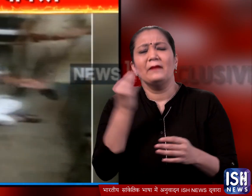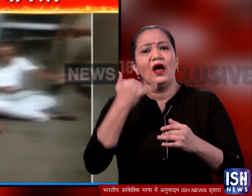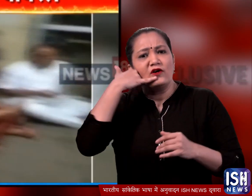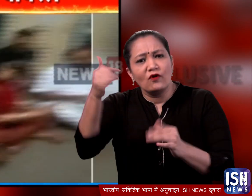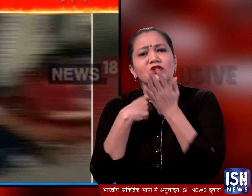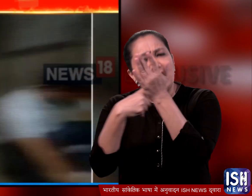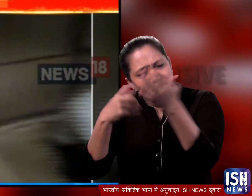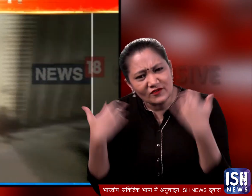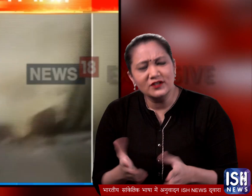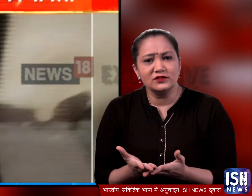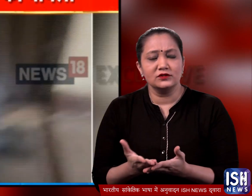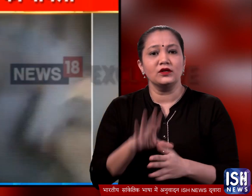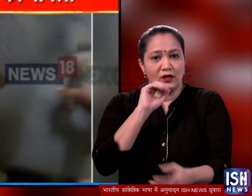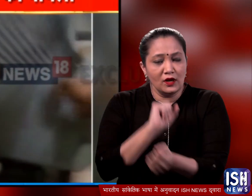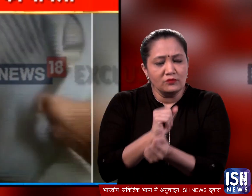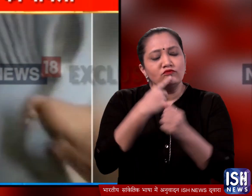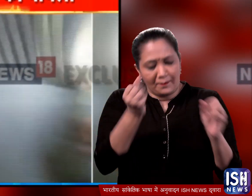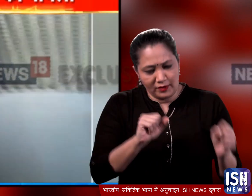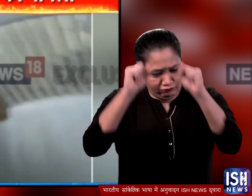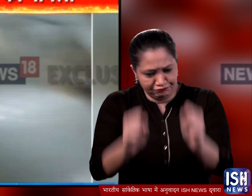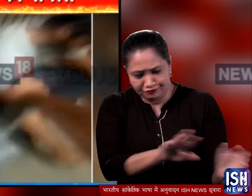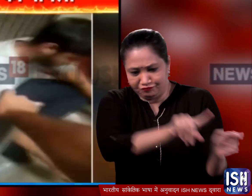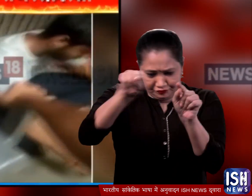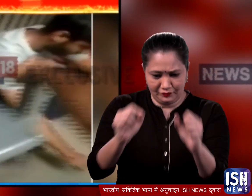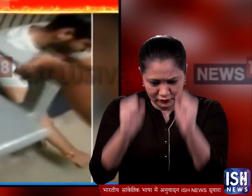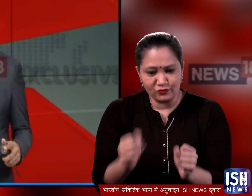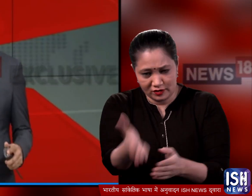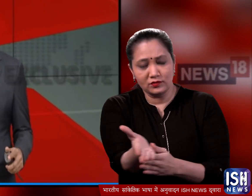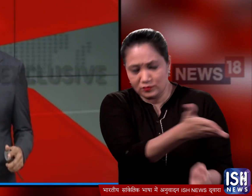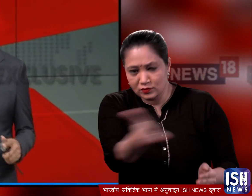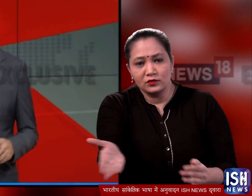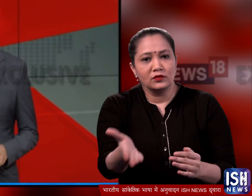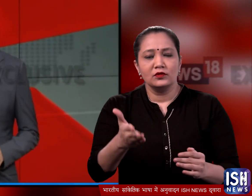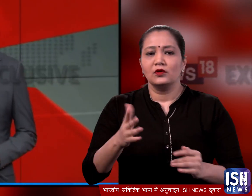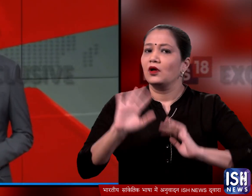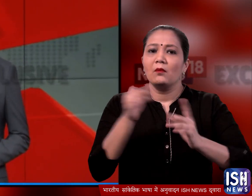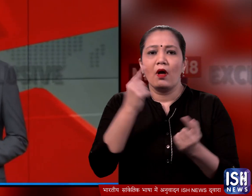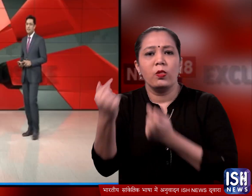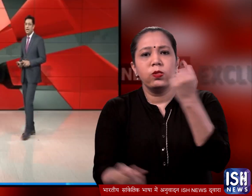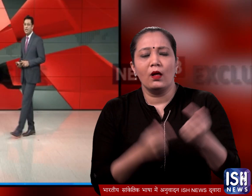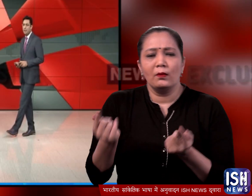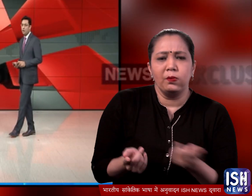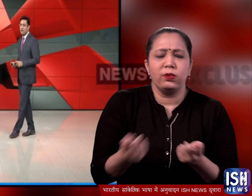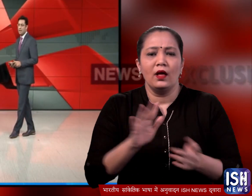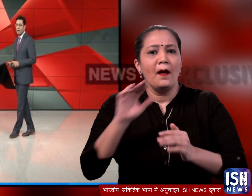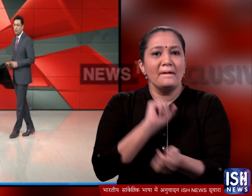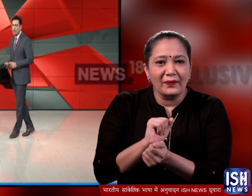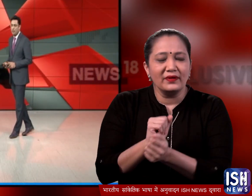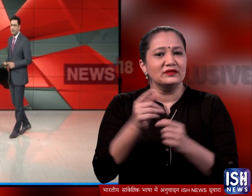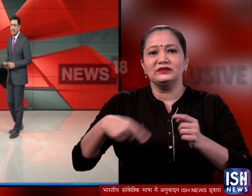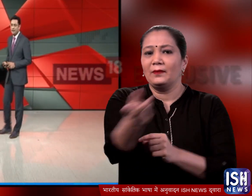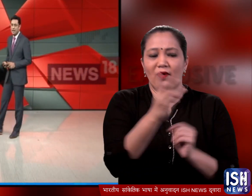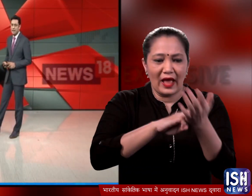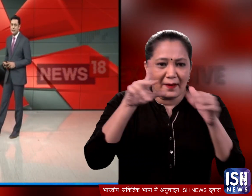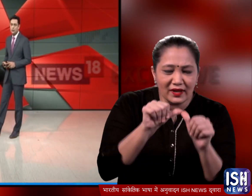इस दौरान पुलिस वाले उन्हें बार बार कुर्सी पर बैठने का आग्रह करते दिखे, लेकिन मामले को तूल दे रहे नेताओं पर पुलिस के आग्रह का कोई असर नहीं हुआ